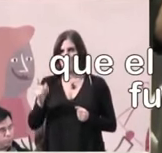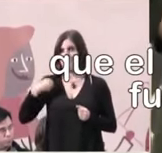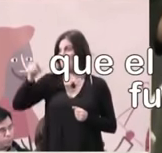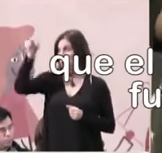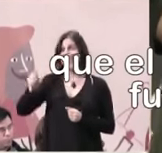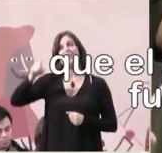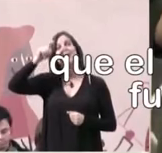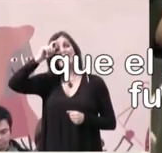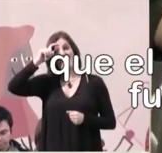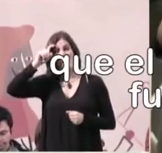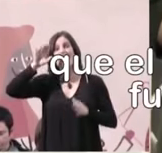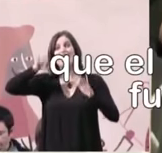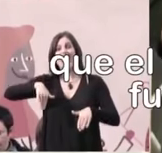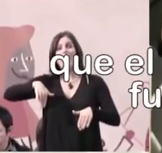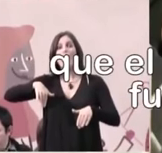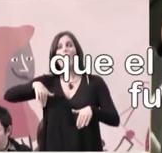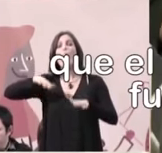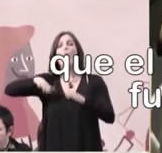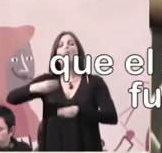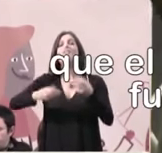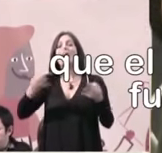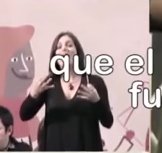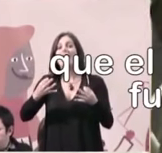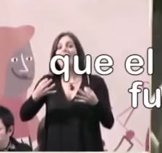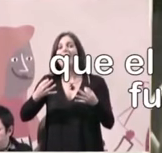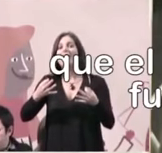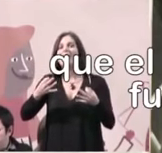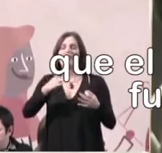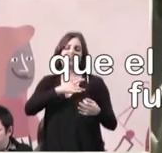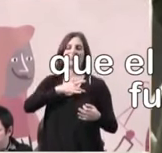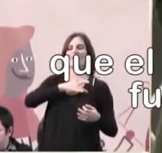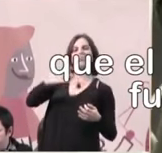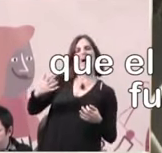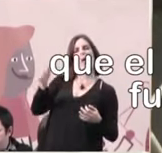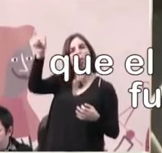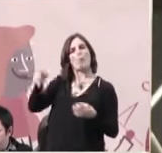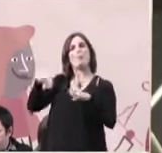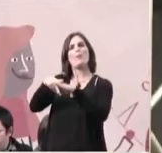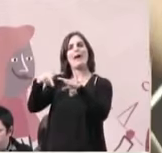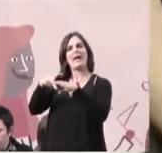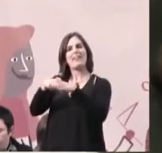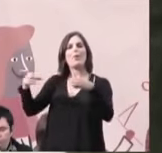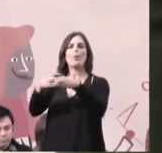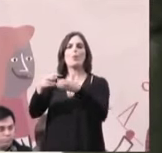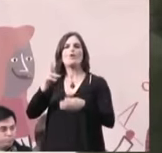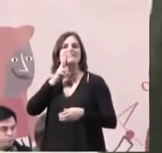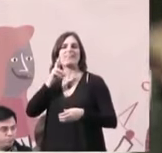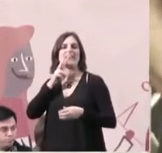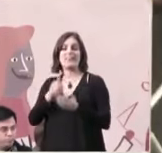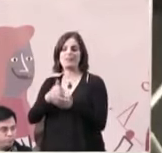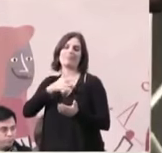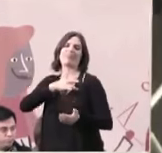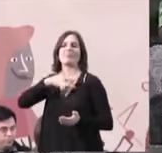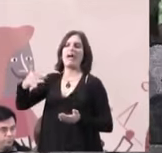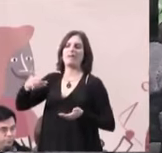mateix Zapatero l'últim que va fer en el seu mandat va ser indultar a un banquer del Grupo Santander. No ho